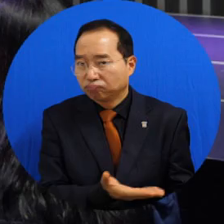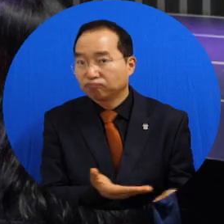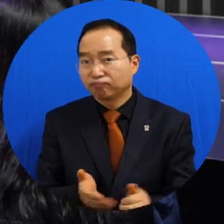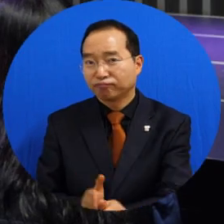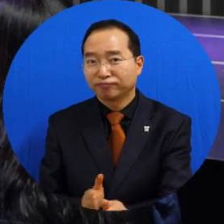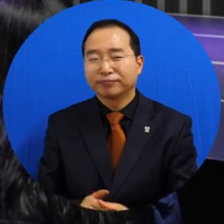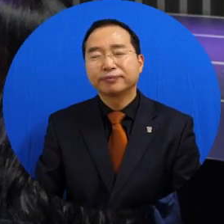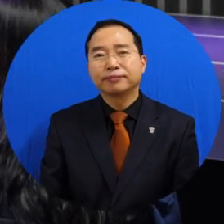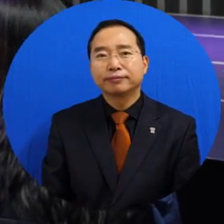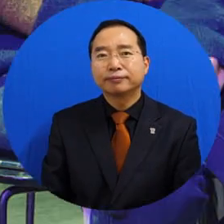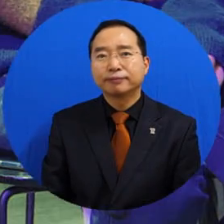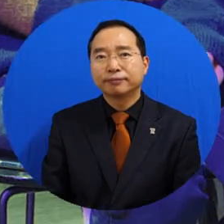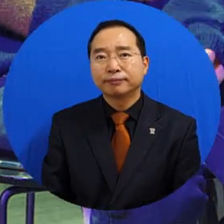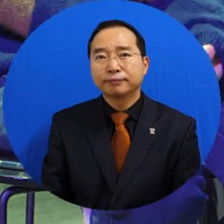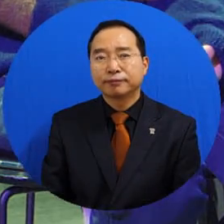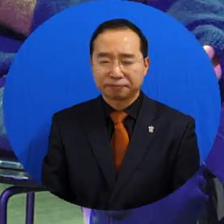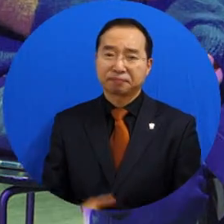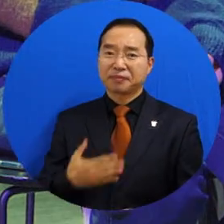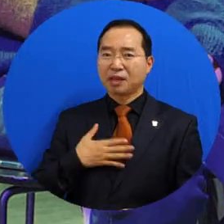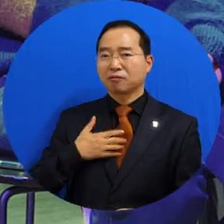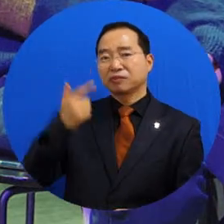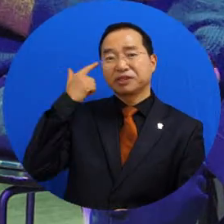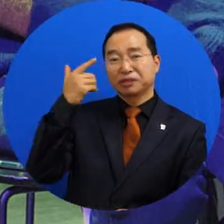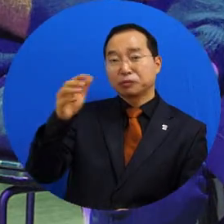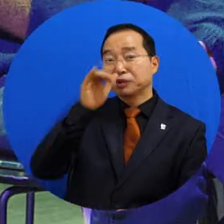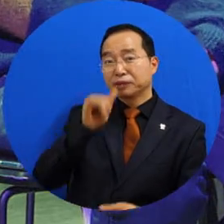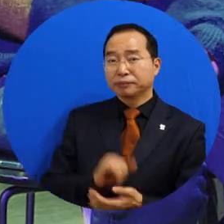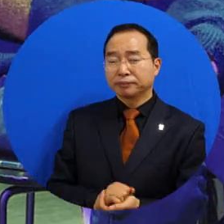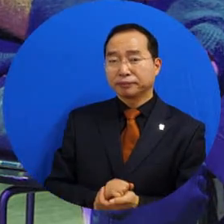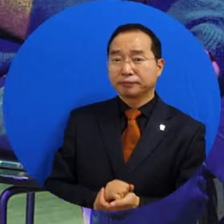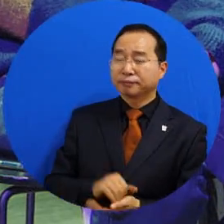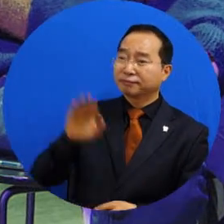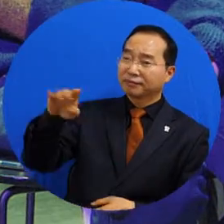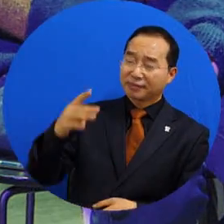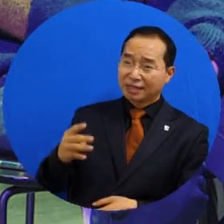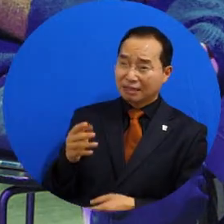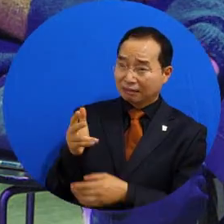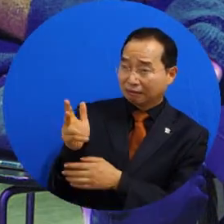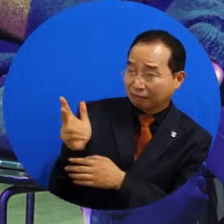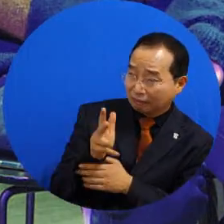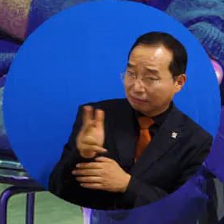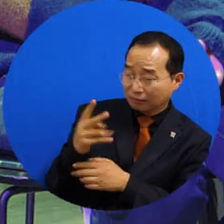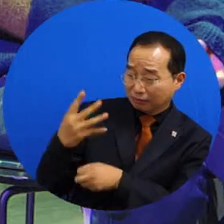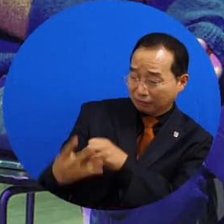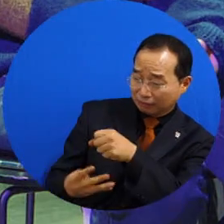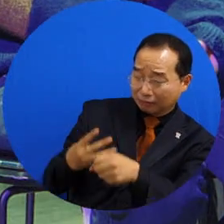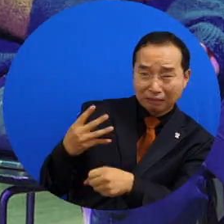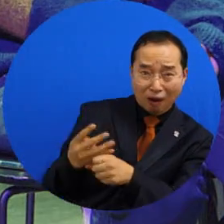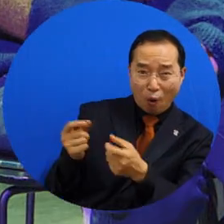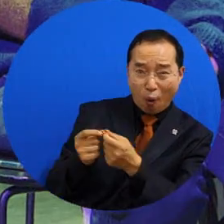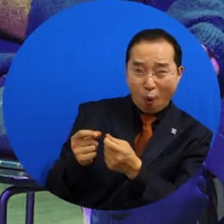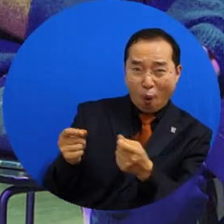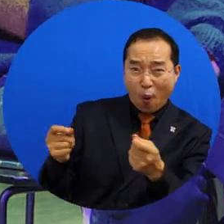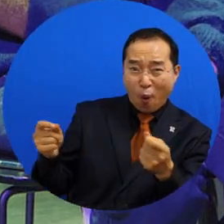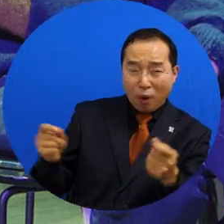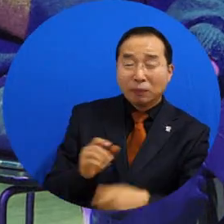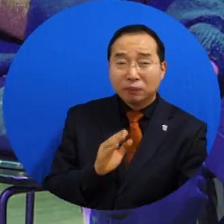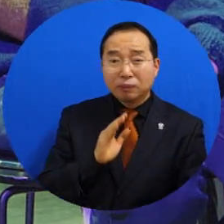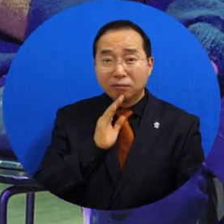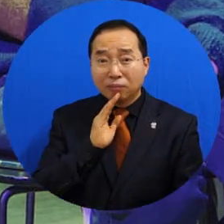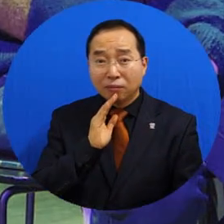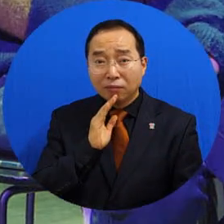네. 저도 질문이 있는데요. 네. 4년이면은 굉장히 긴 시간 동안 이